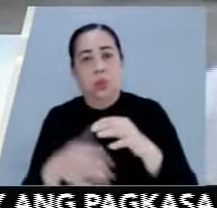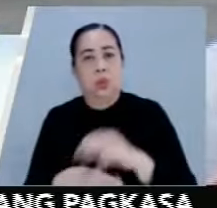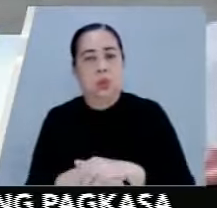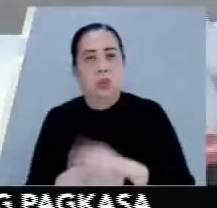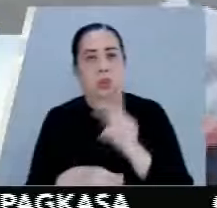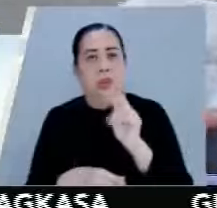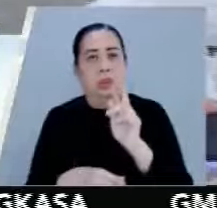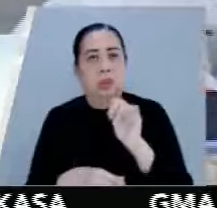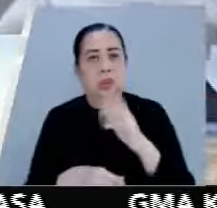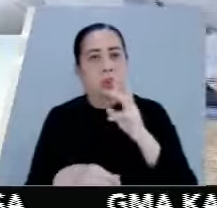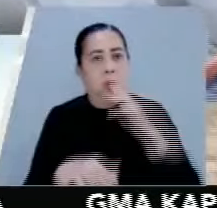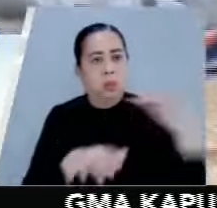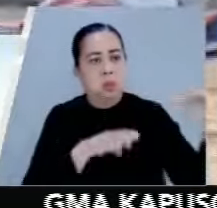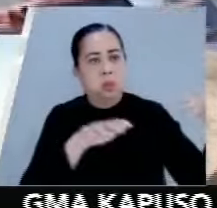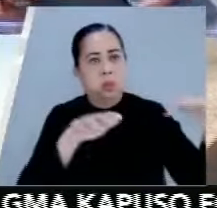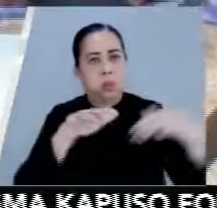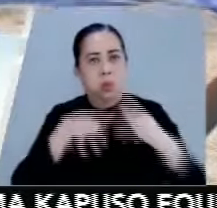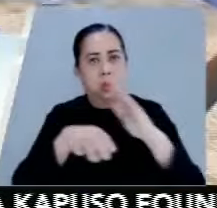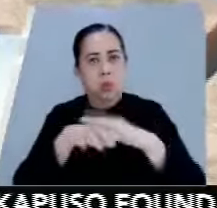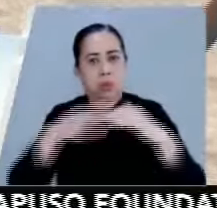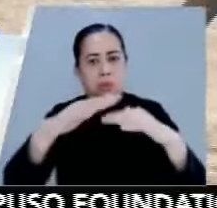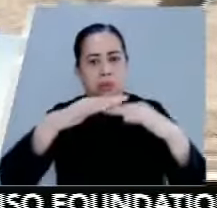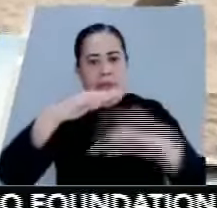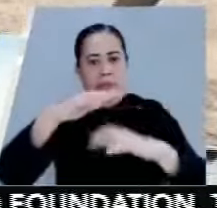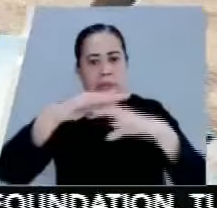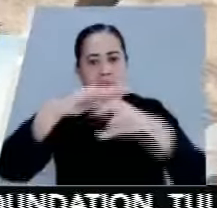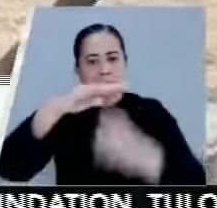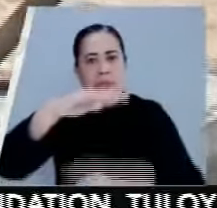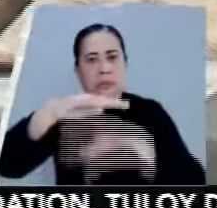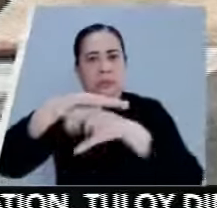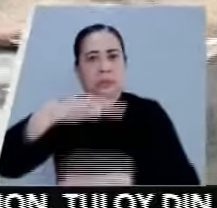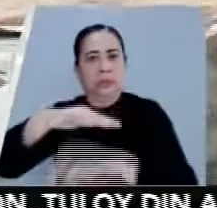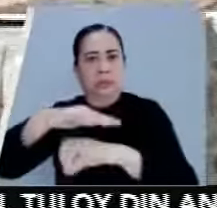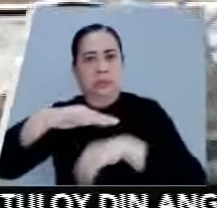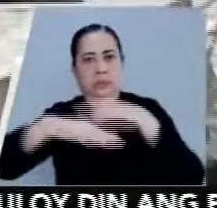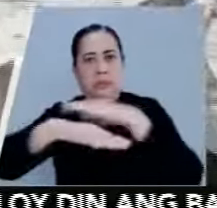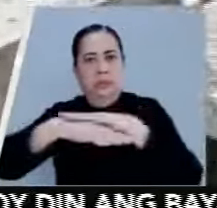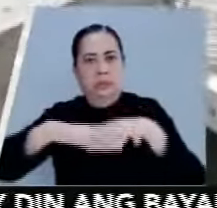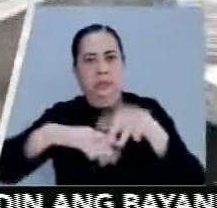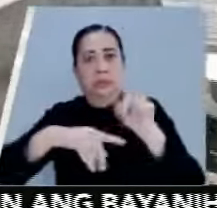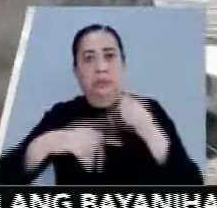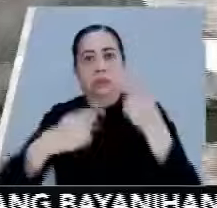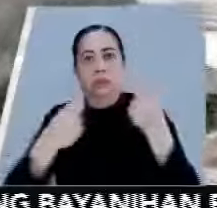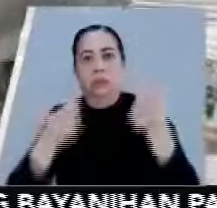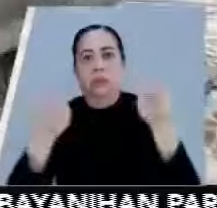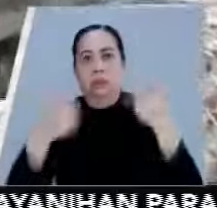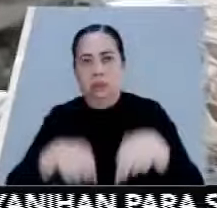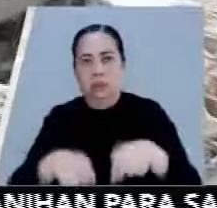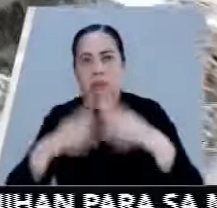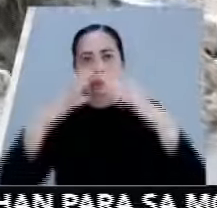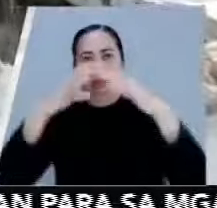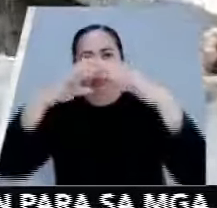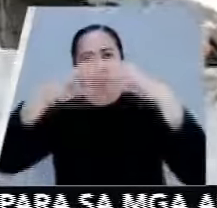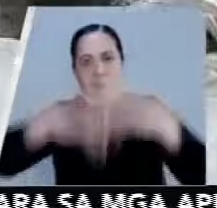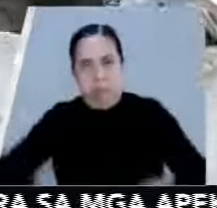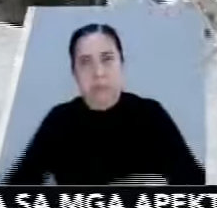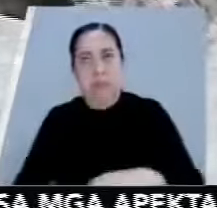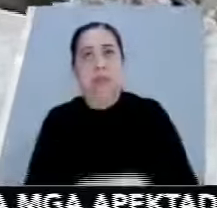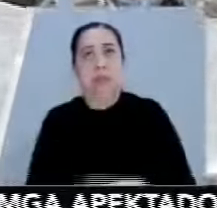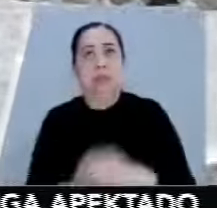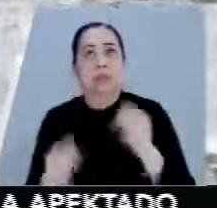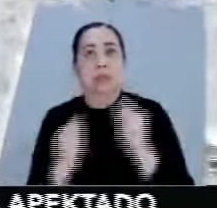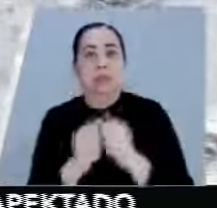baha unti-unting kinain ang lupa na nasa ilalim nito na naging sanhi ng kanyang tuluyang paguho kasamang natangay ng